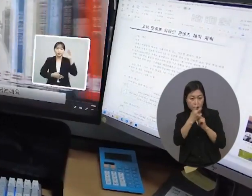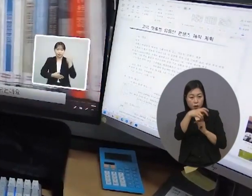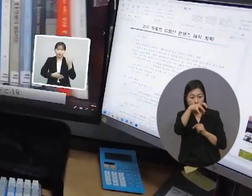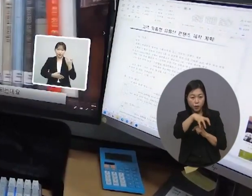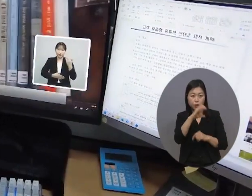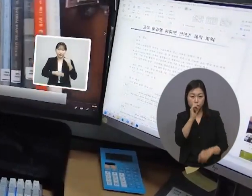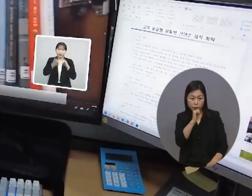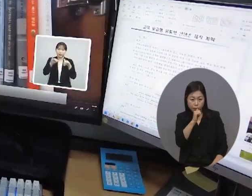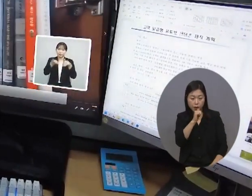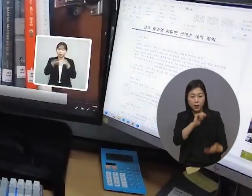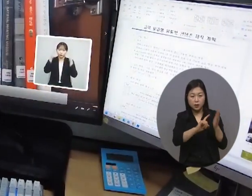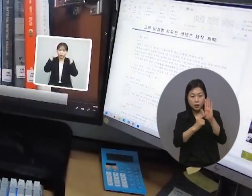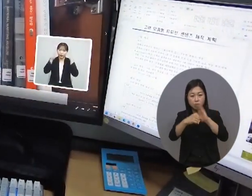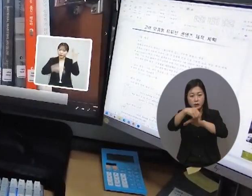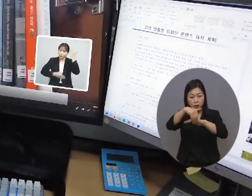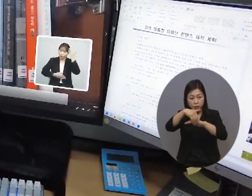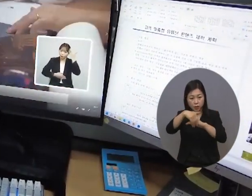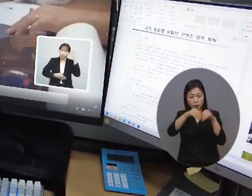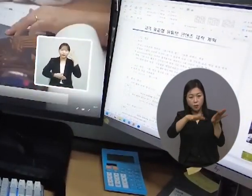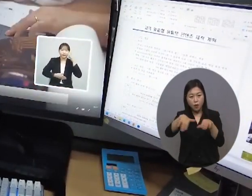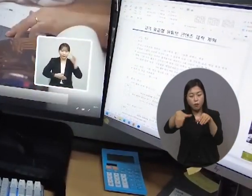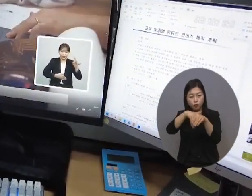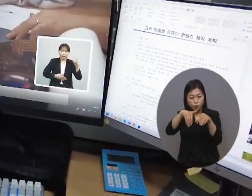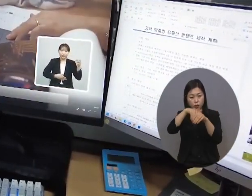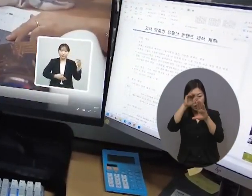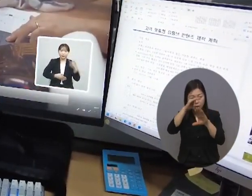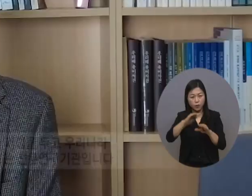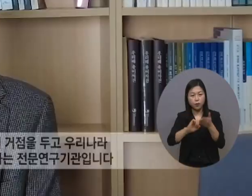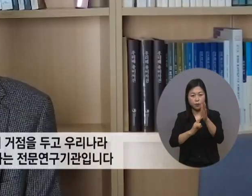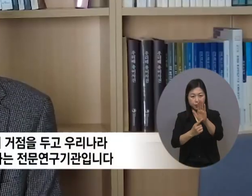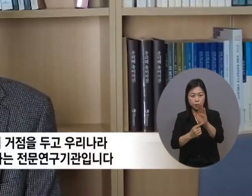전시 기획까지 해양문화 전반을 담았습니다.